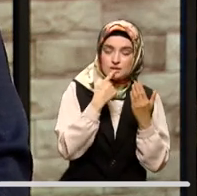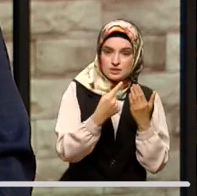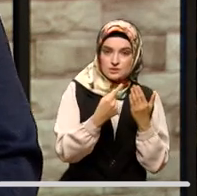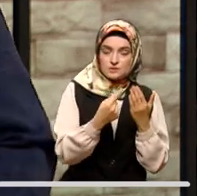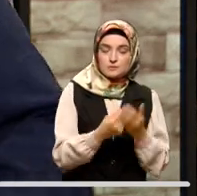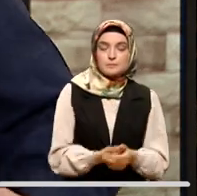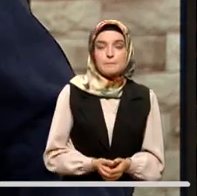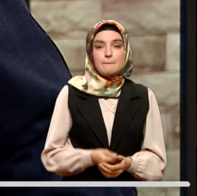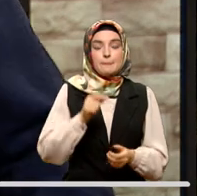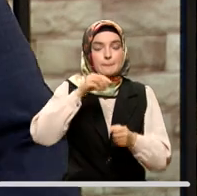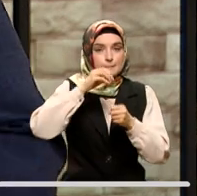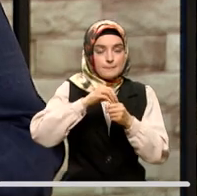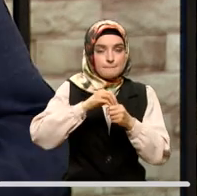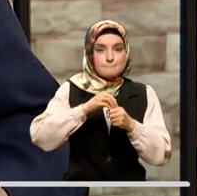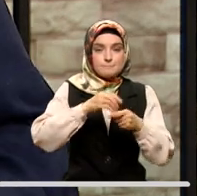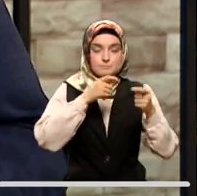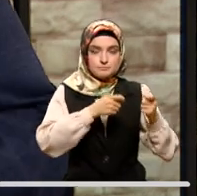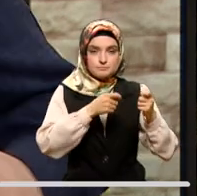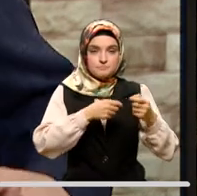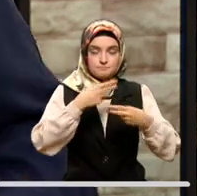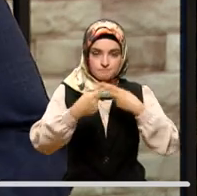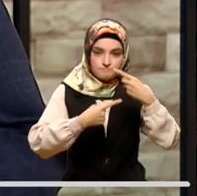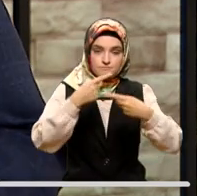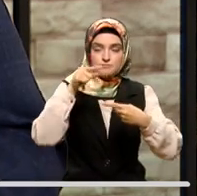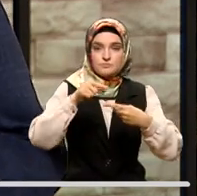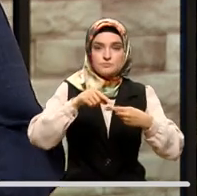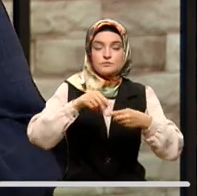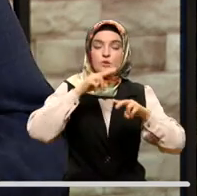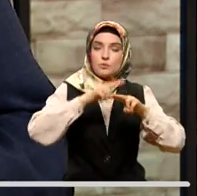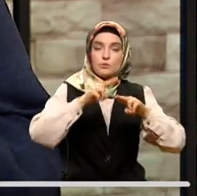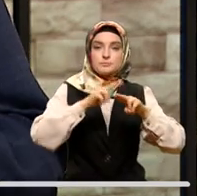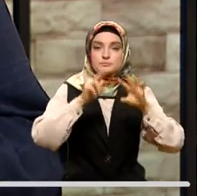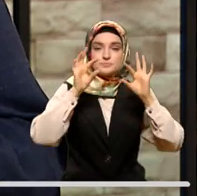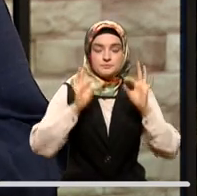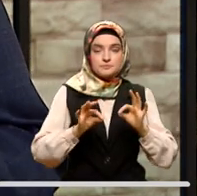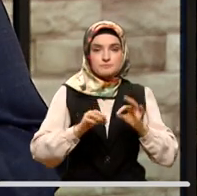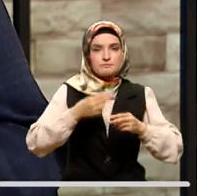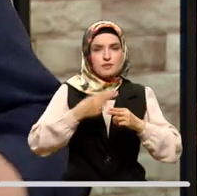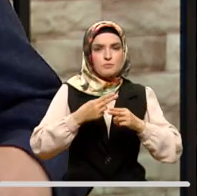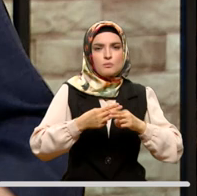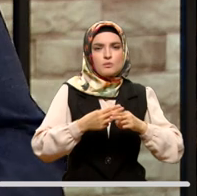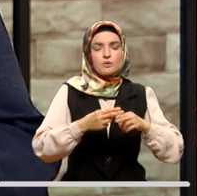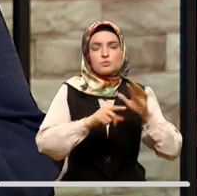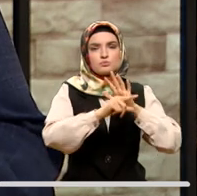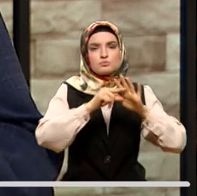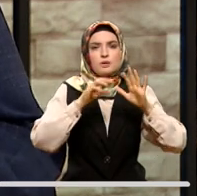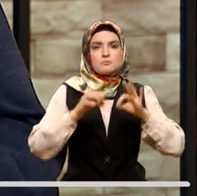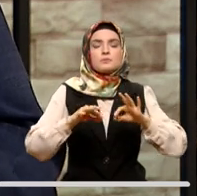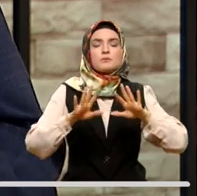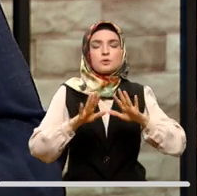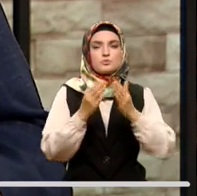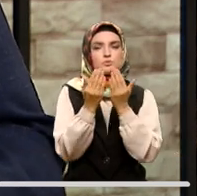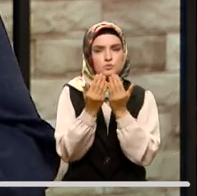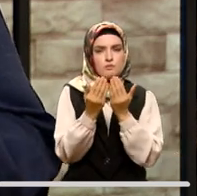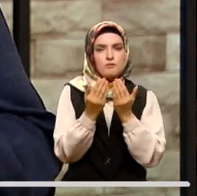salli oku diyoruz. Onun için eğitim geleneğimizde de zaten böyle öğretmeler başlar. Hemen surelerle başlamayız biz. Dualarla başlarız. Evet.